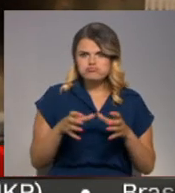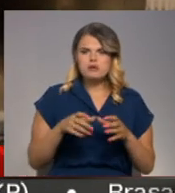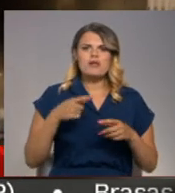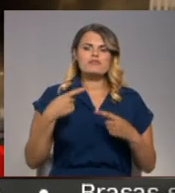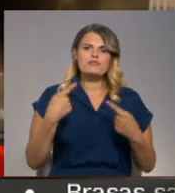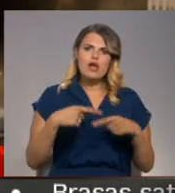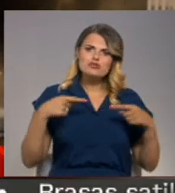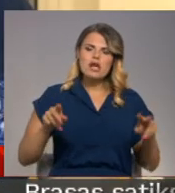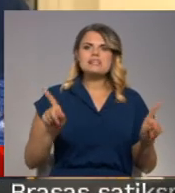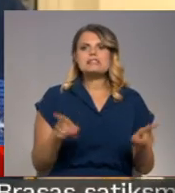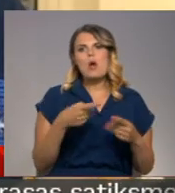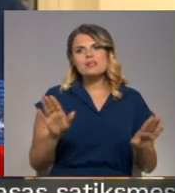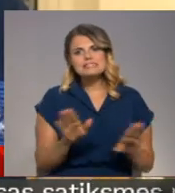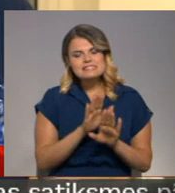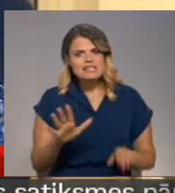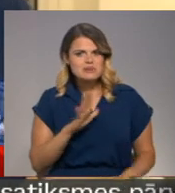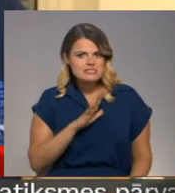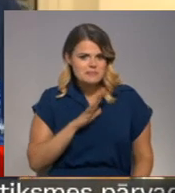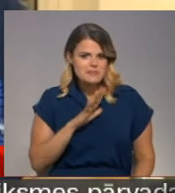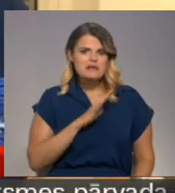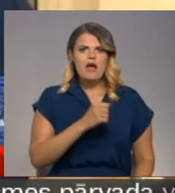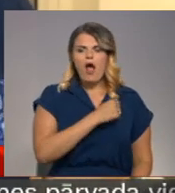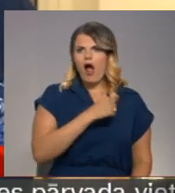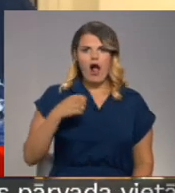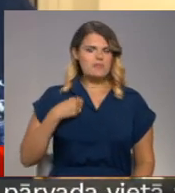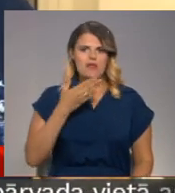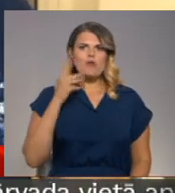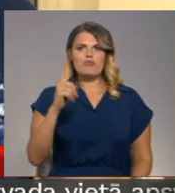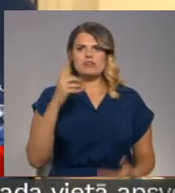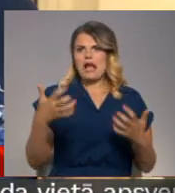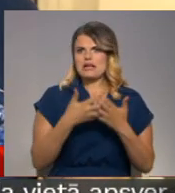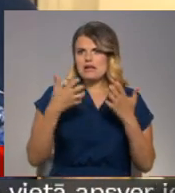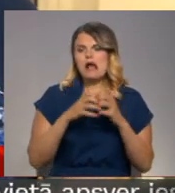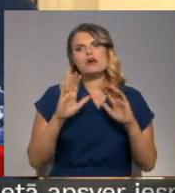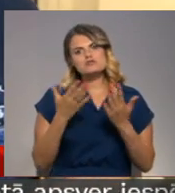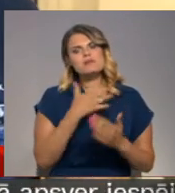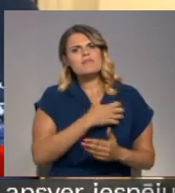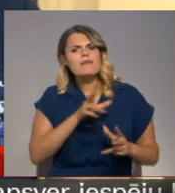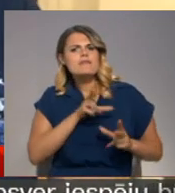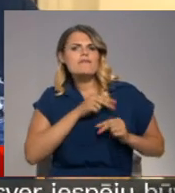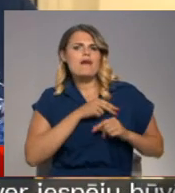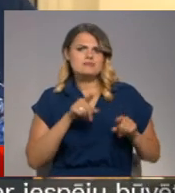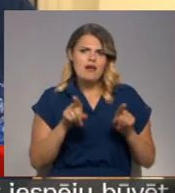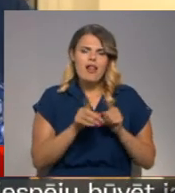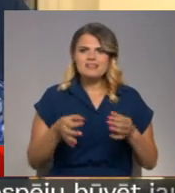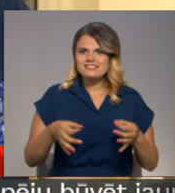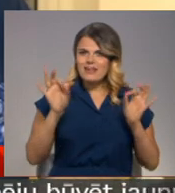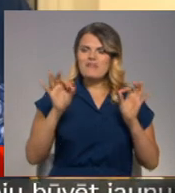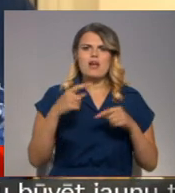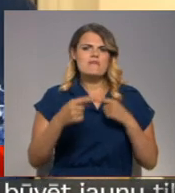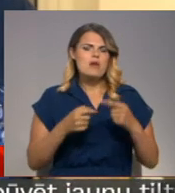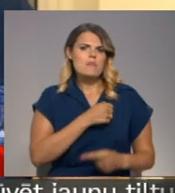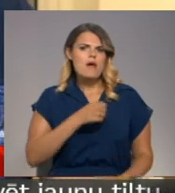tautas dziesmu apdaras. Armija jau sastāv ne tikai no karošanas, bet vajag arī kaut ko dvēselē. Un vienmēr